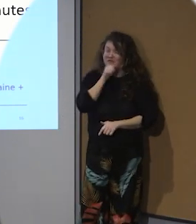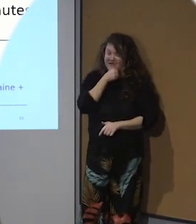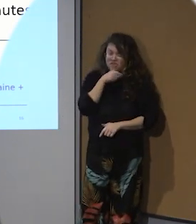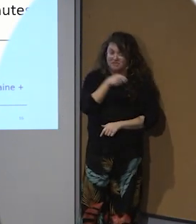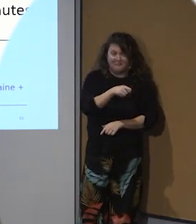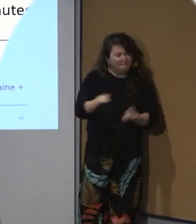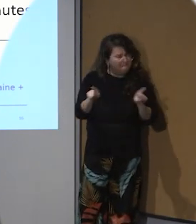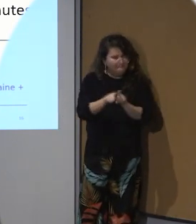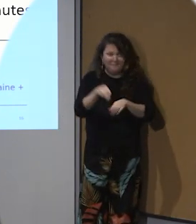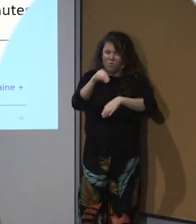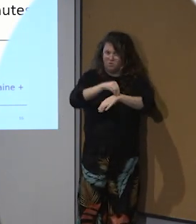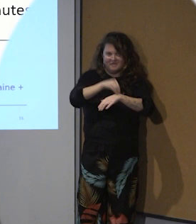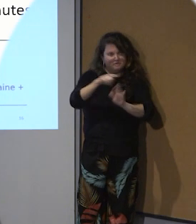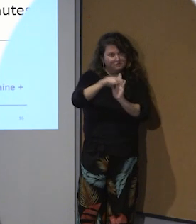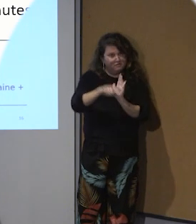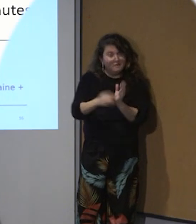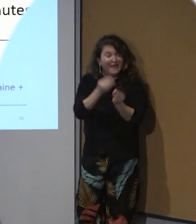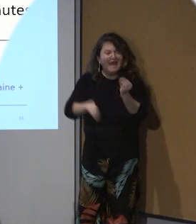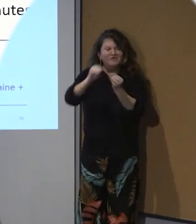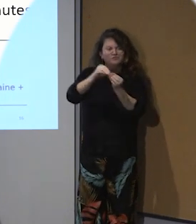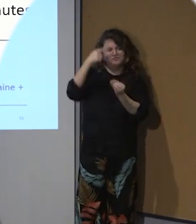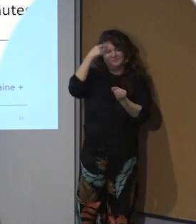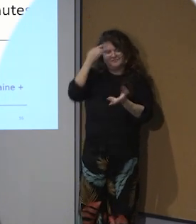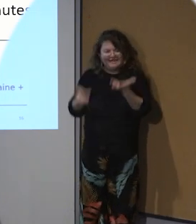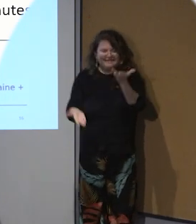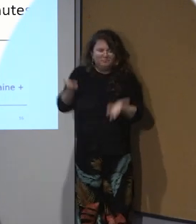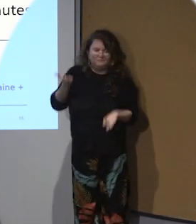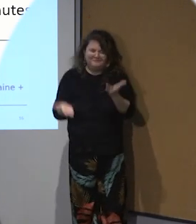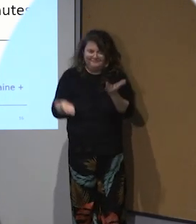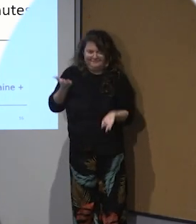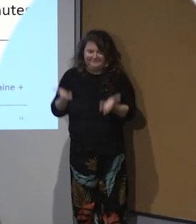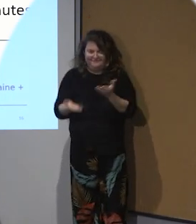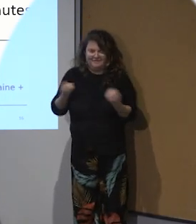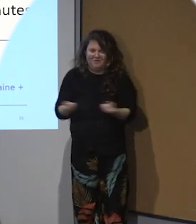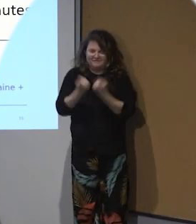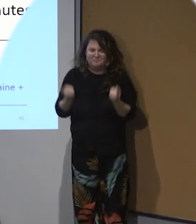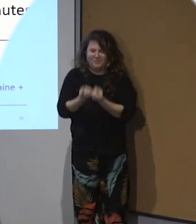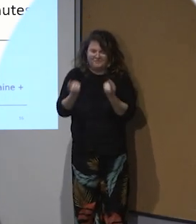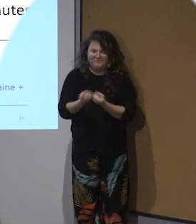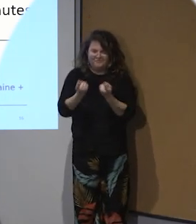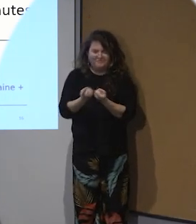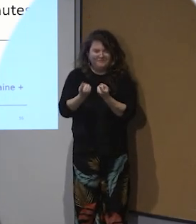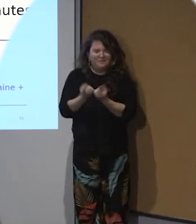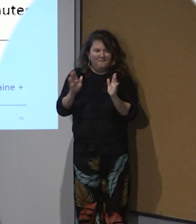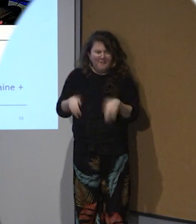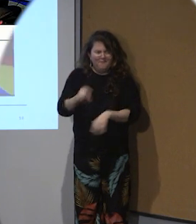a pas possibilité d'être aussi actif que possible, le peu qui sera fait sera bon pour la santé.